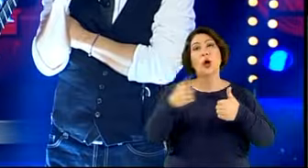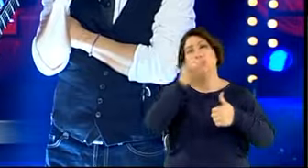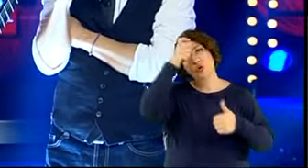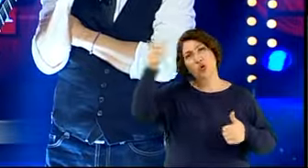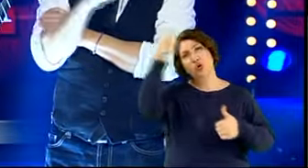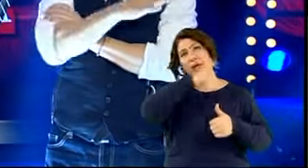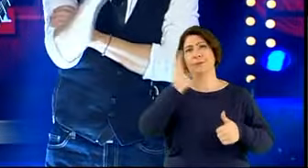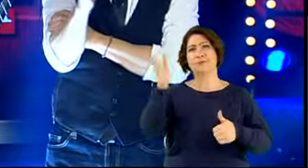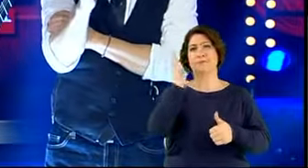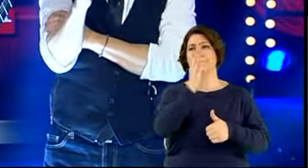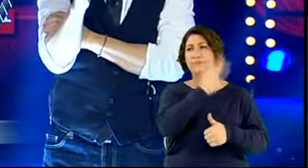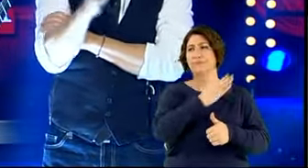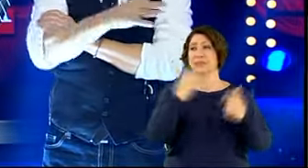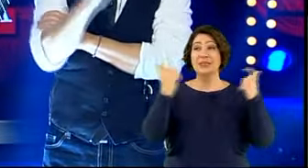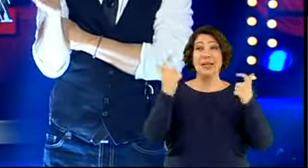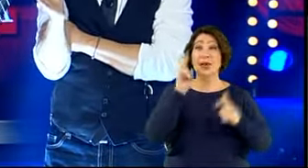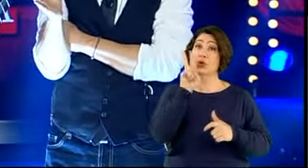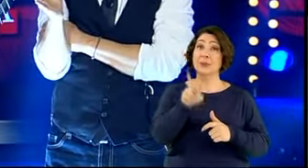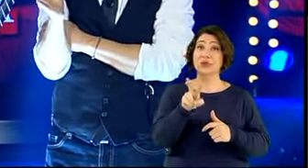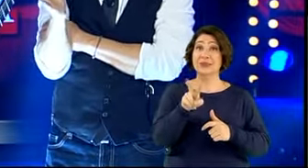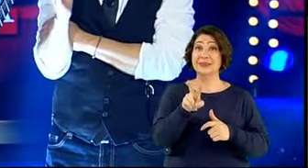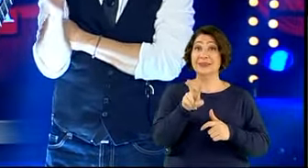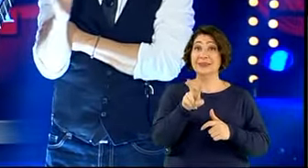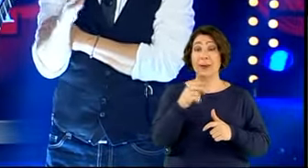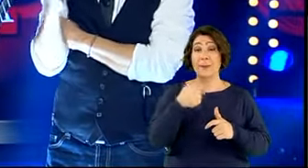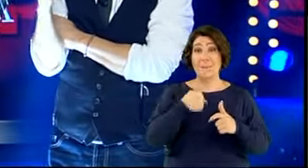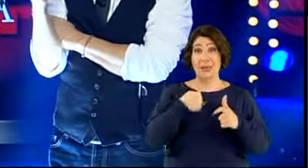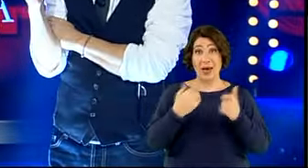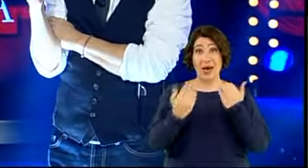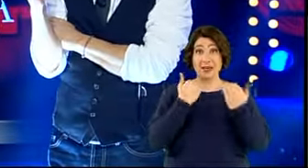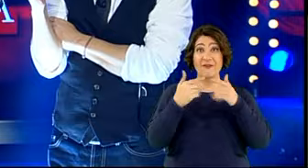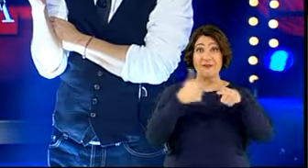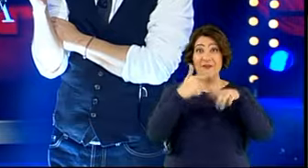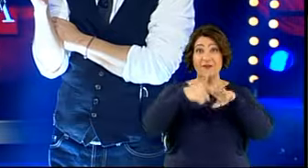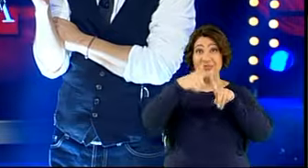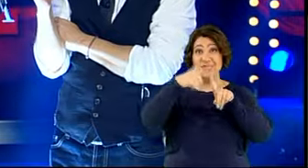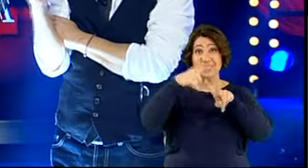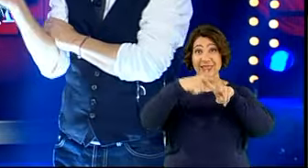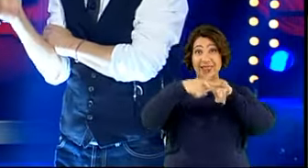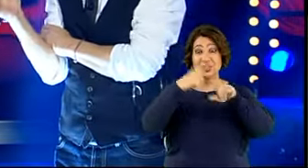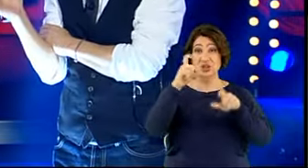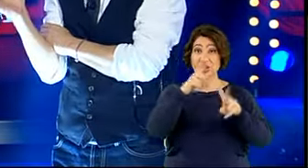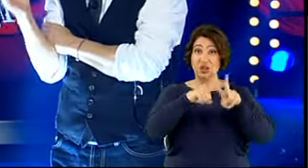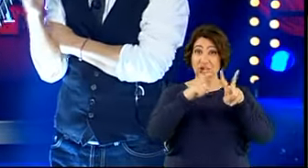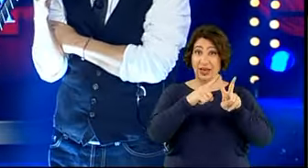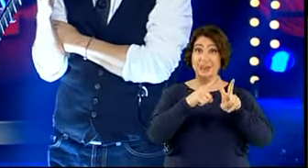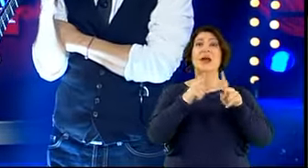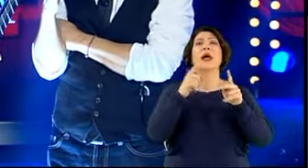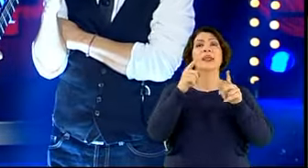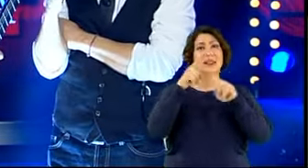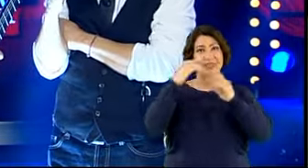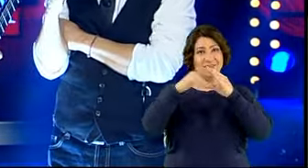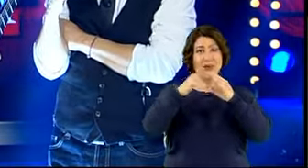bütün Türkiye'yi dolaşıyoruz. Nereden görebileceğiz? Benim adresinden Fettah Can Twitter'dan takip ben edebilirler. Ben takip ediyorum Facebook'tan seni.